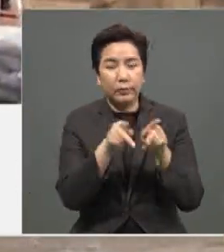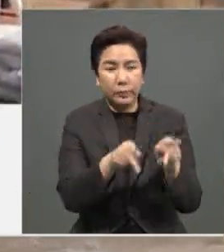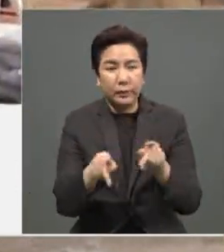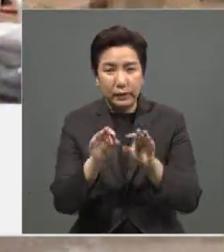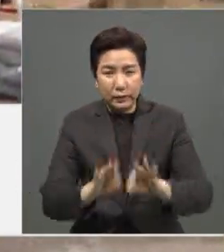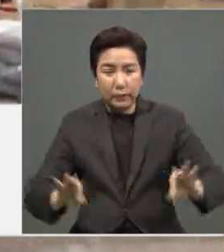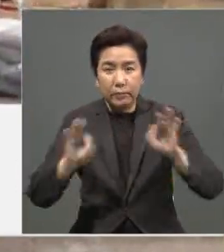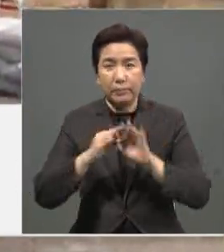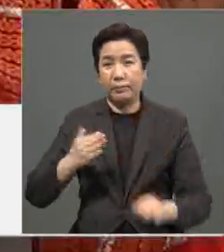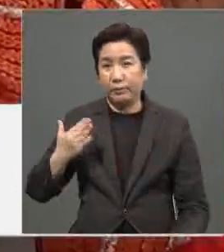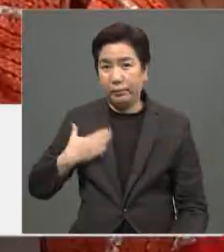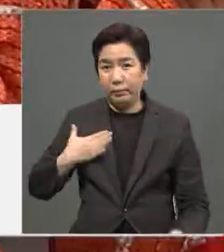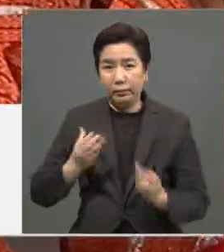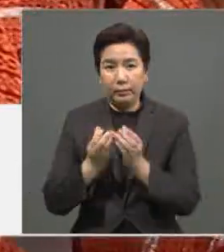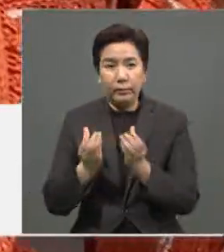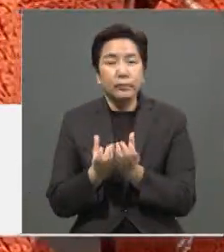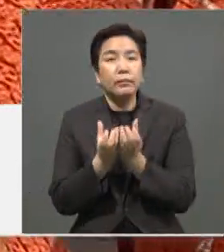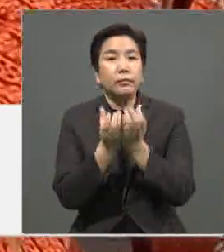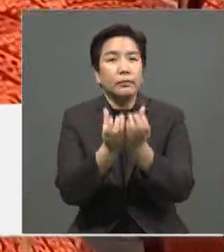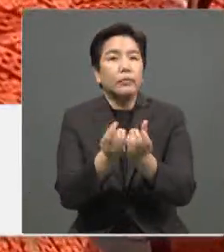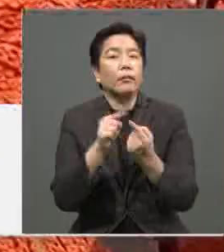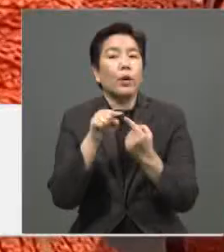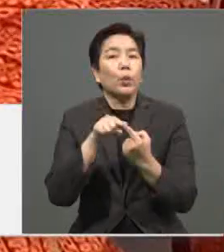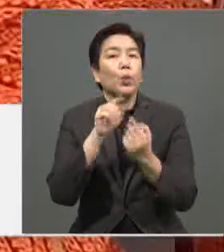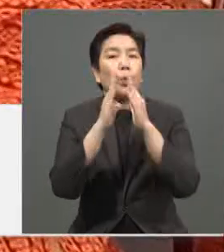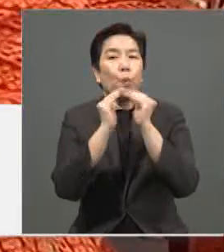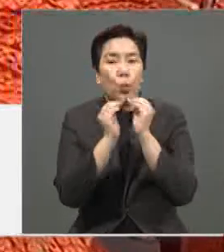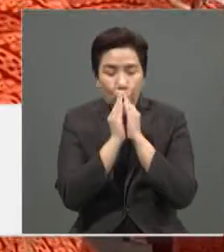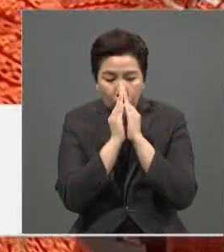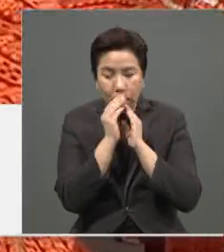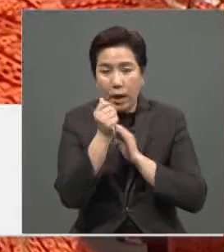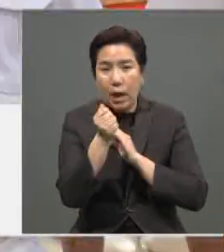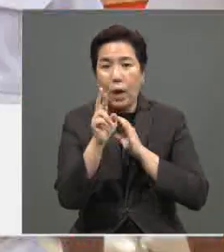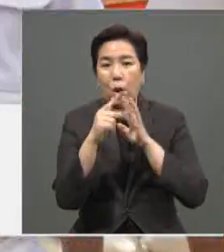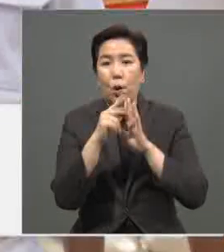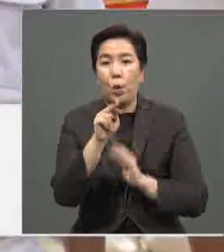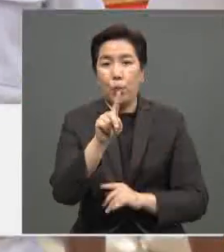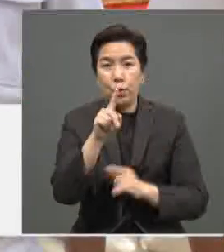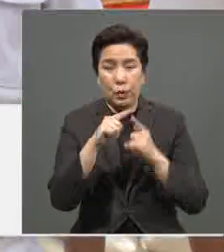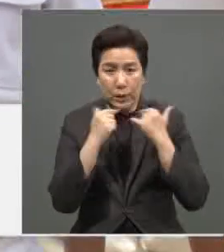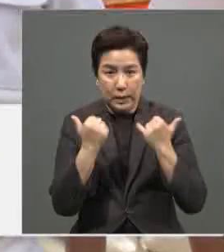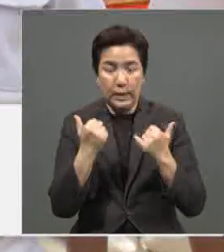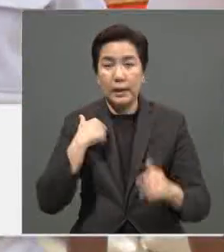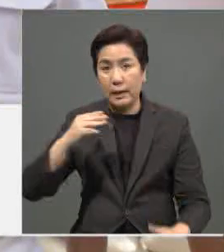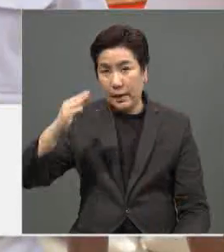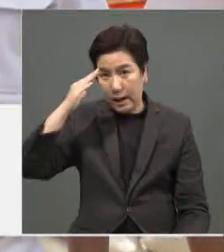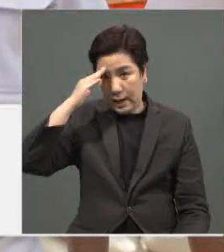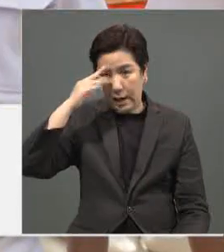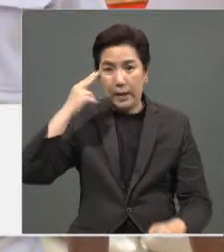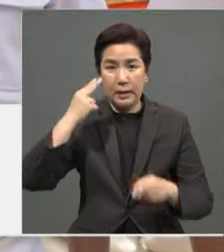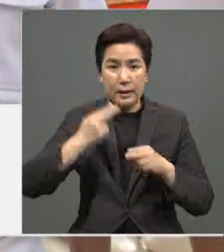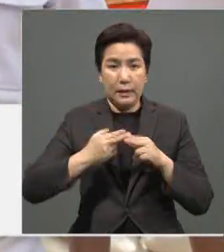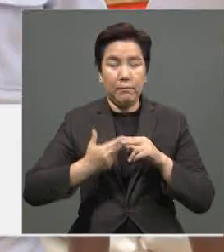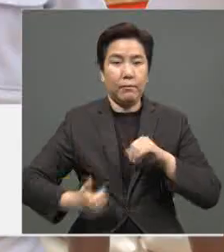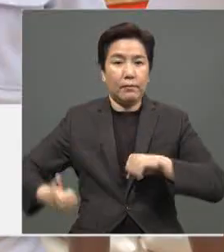ถวายผ้าพระกฐินณวัดอรุณราชวรารามราชวรมหาวิหารโดยพลเรือเอกจิรพลว่องวิ